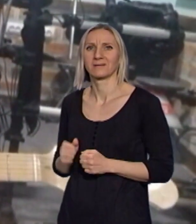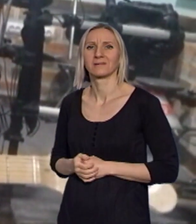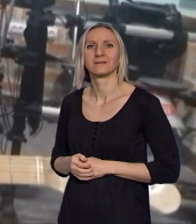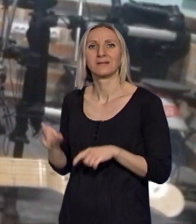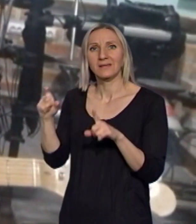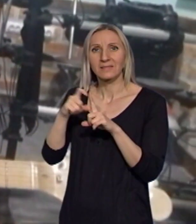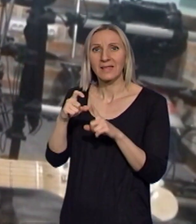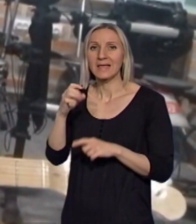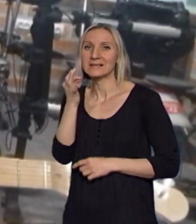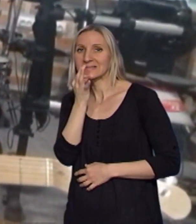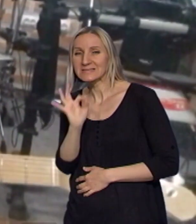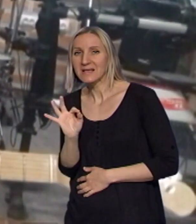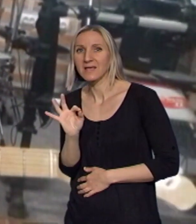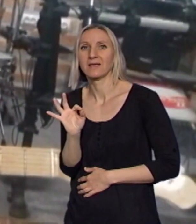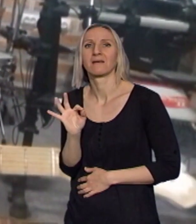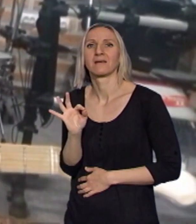C,